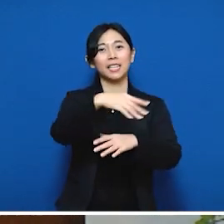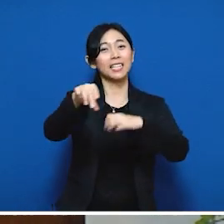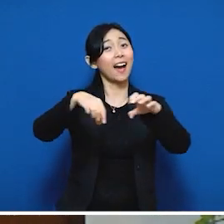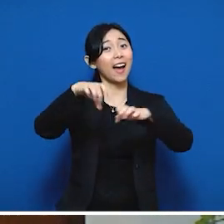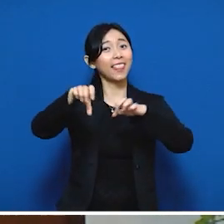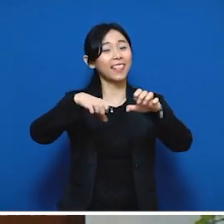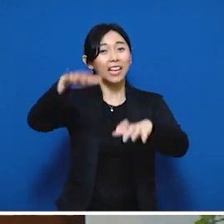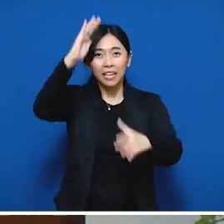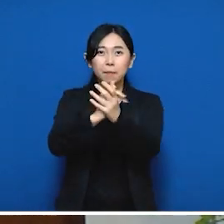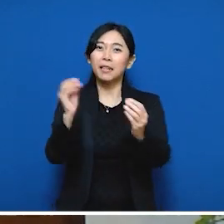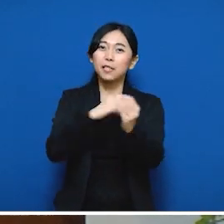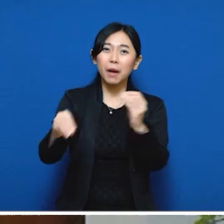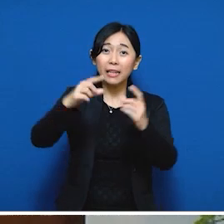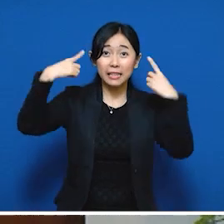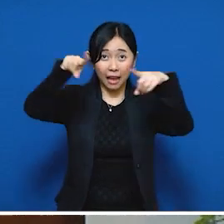tindakan.